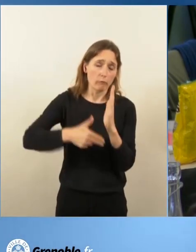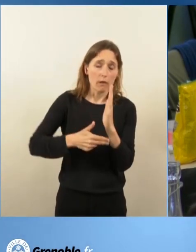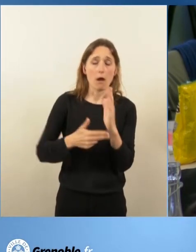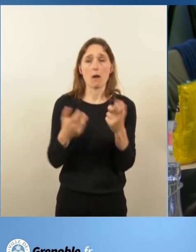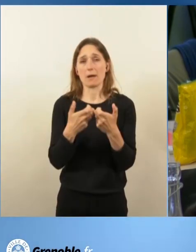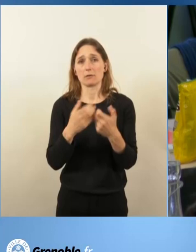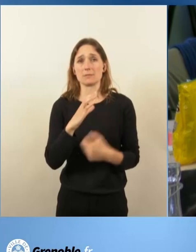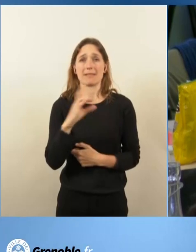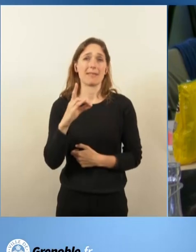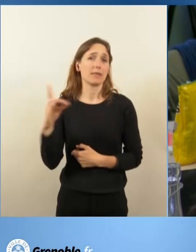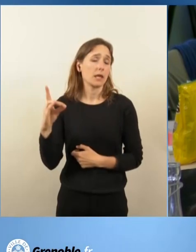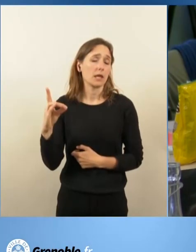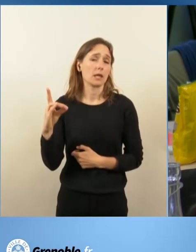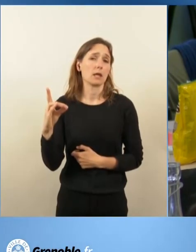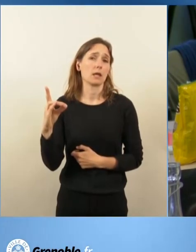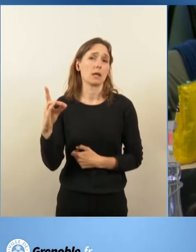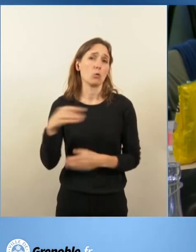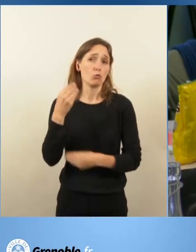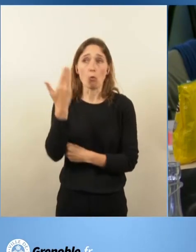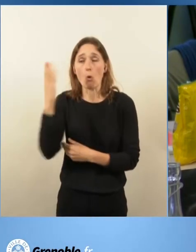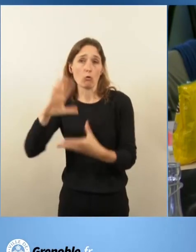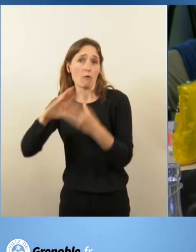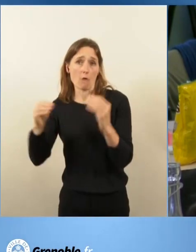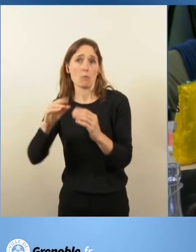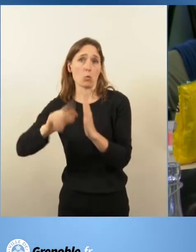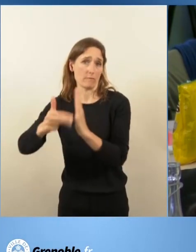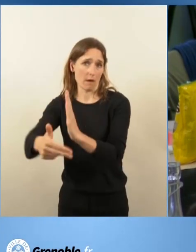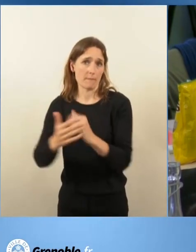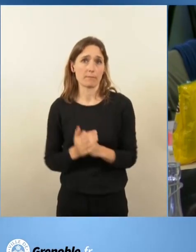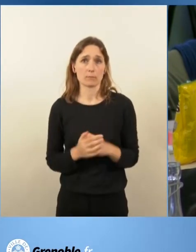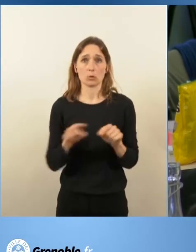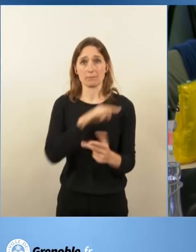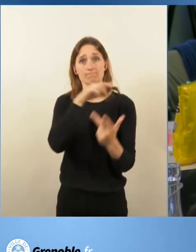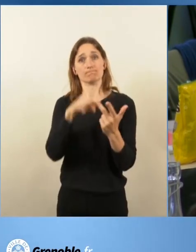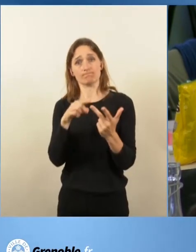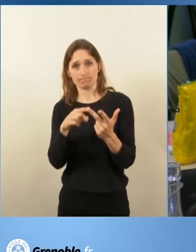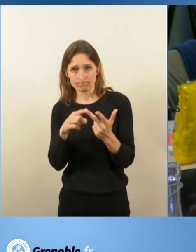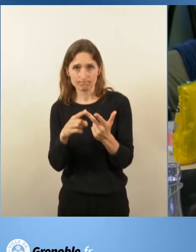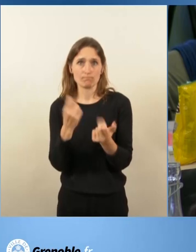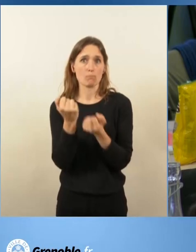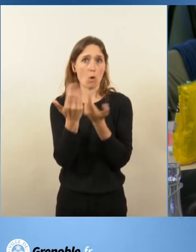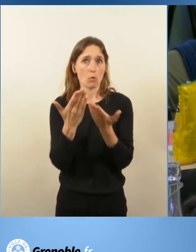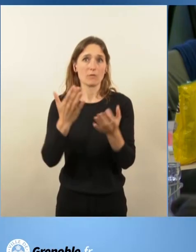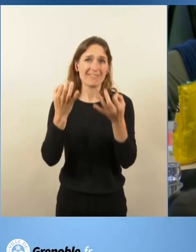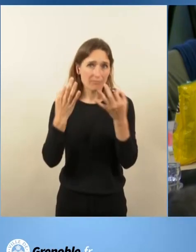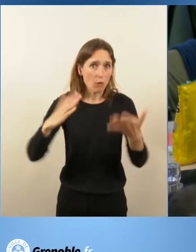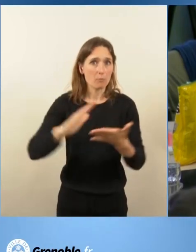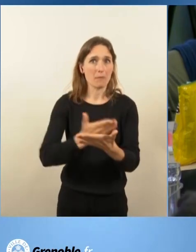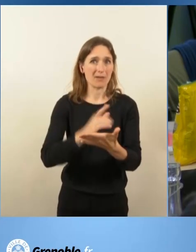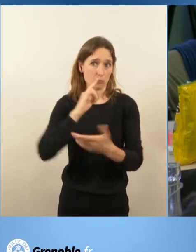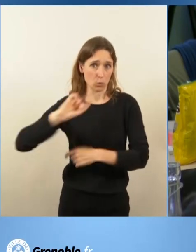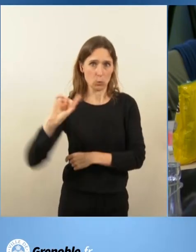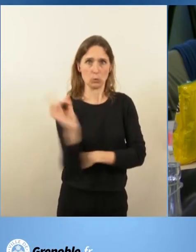CDD ou autre et nous avons créé des temps de préparation pour tous les animateurs et animatrices